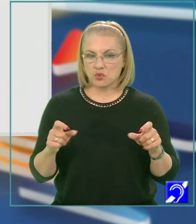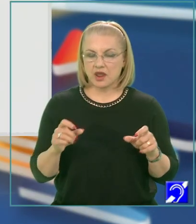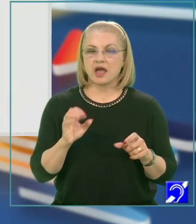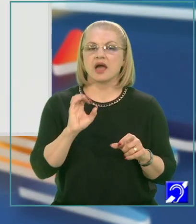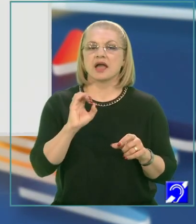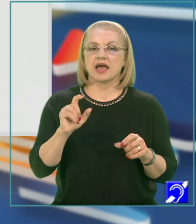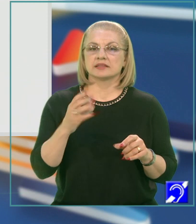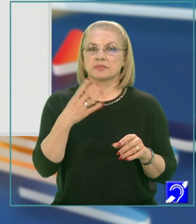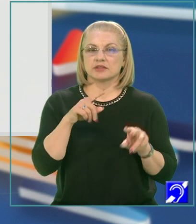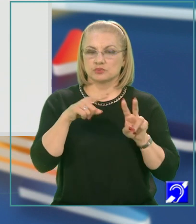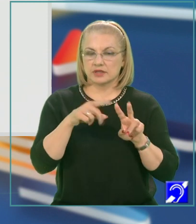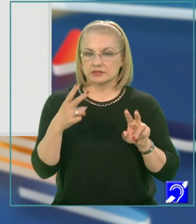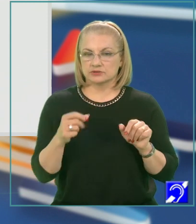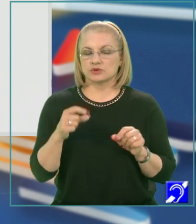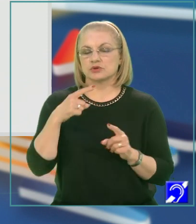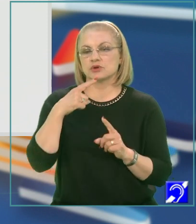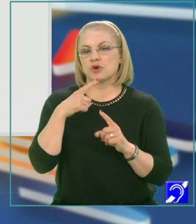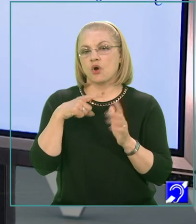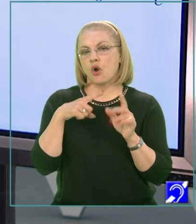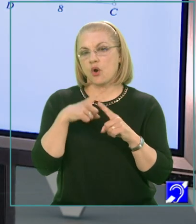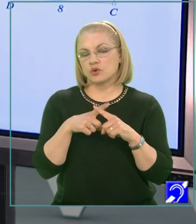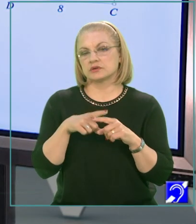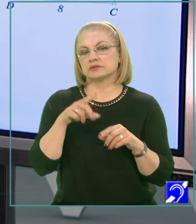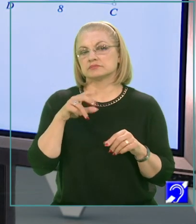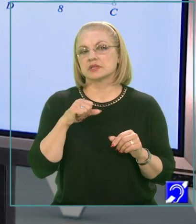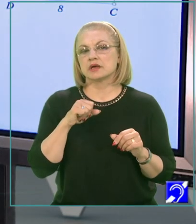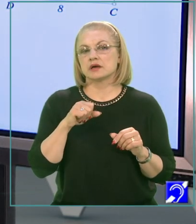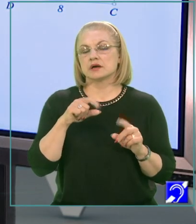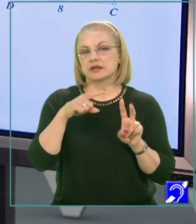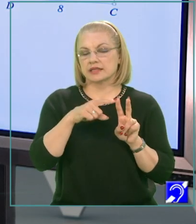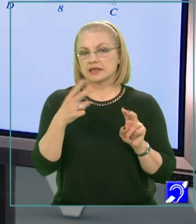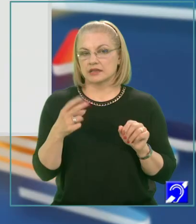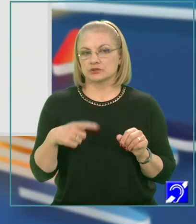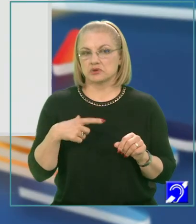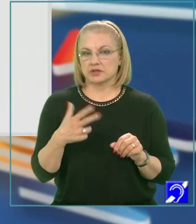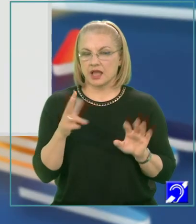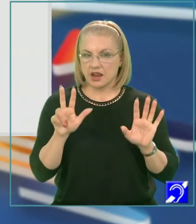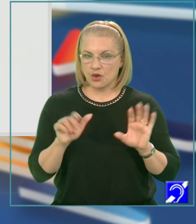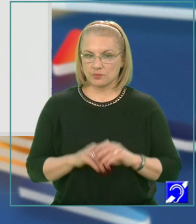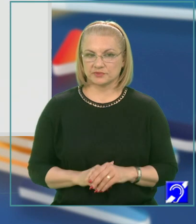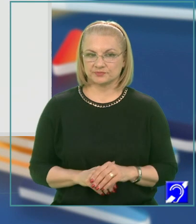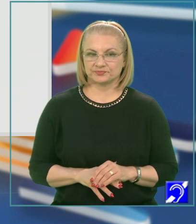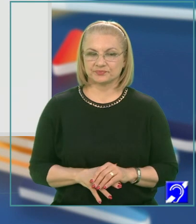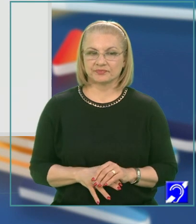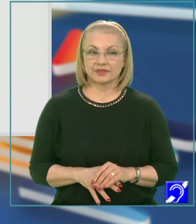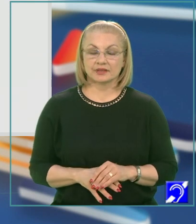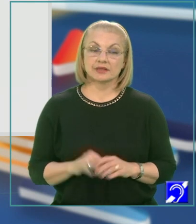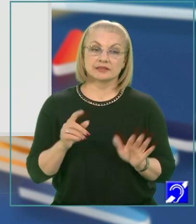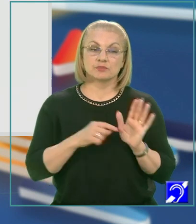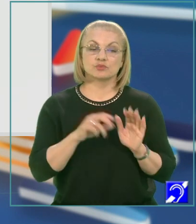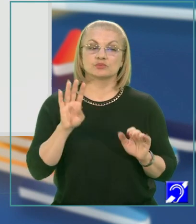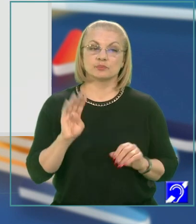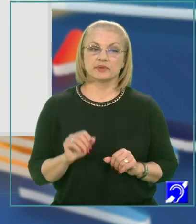cu 4 radical din 2, o radical din 2 face 8. Punctul B. Demonstrați că punctele EA și